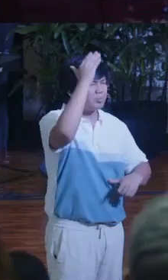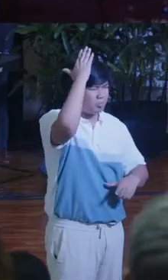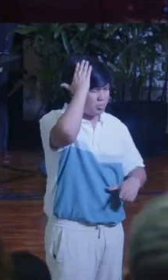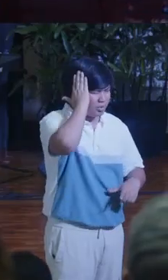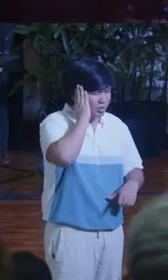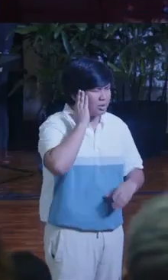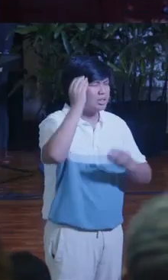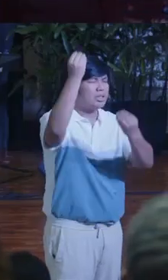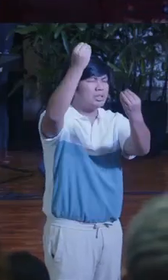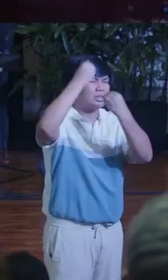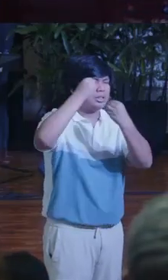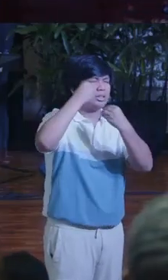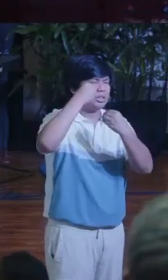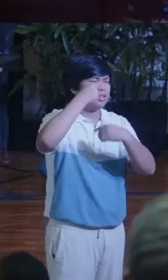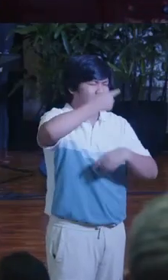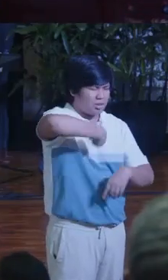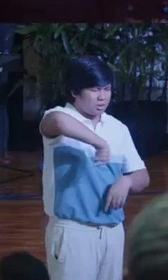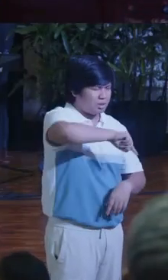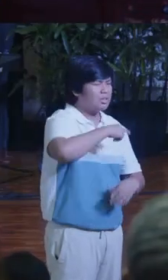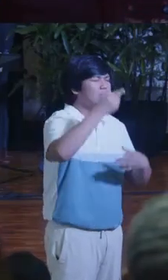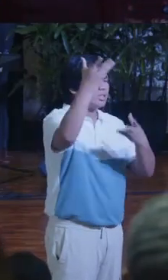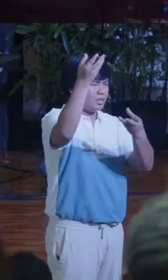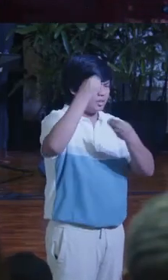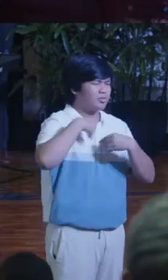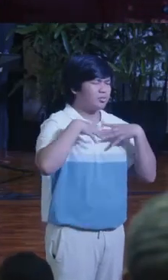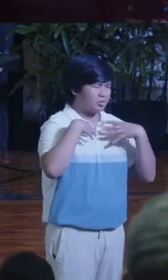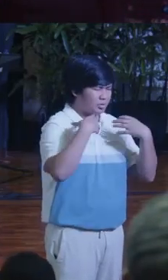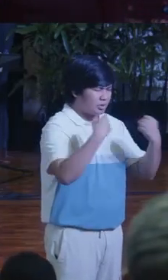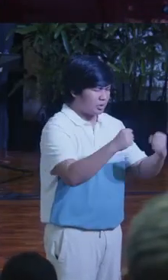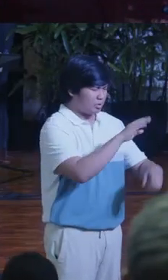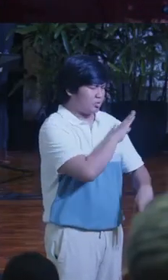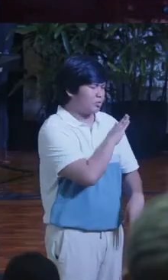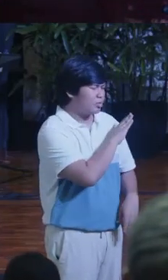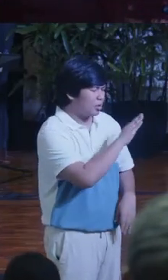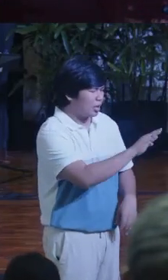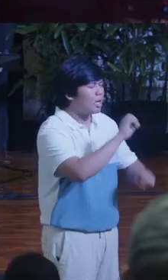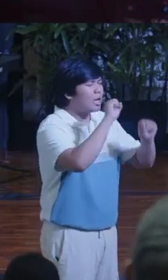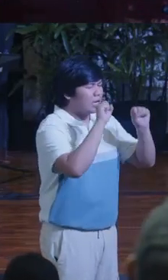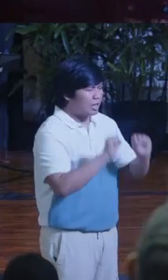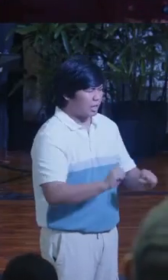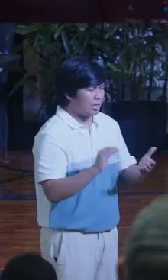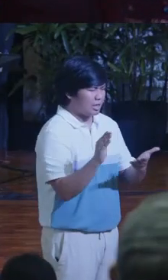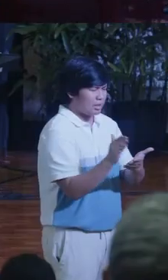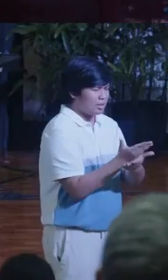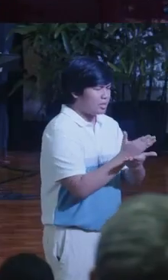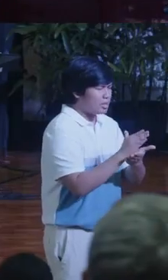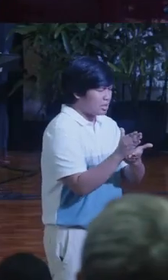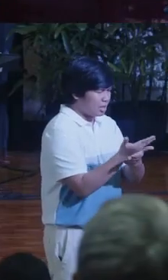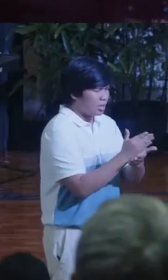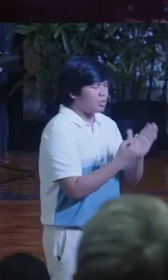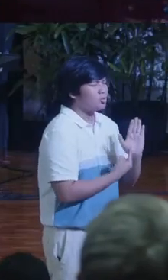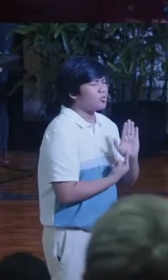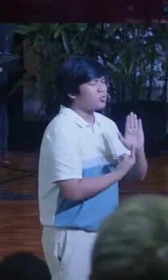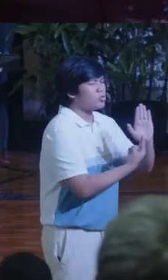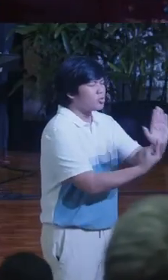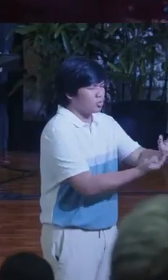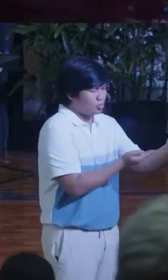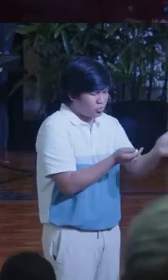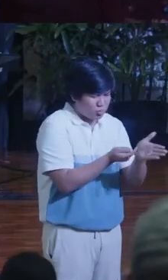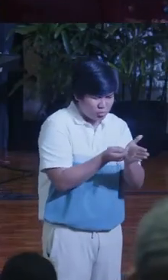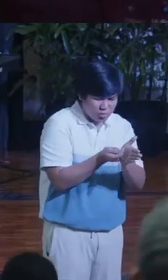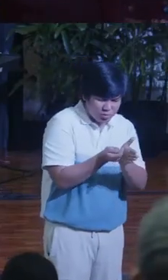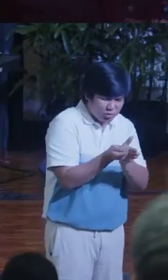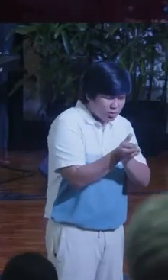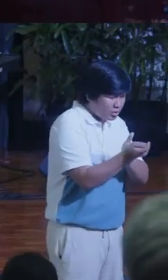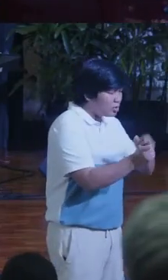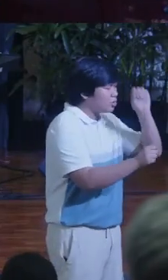kami, palakasin niyo kami, patapangin niyo kami, upang sila ay aming maabot, upang sila ay